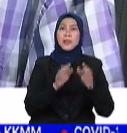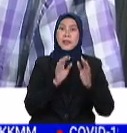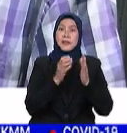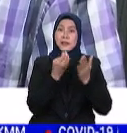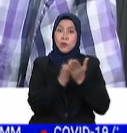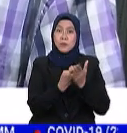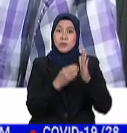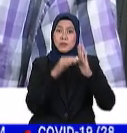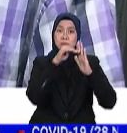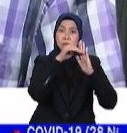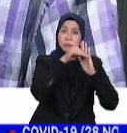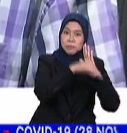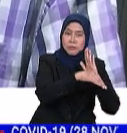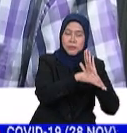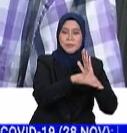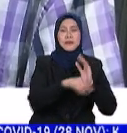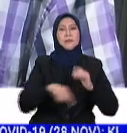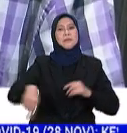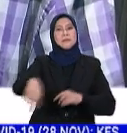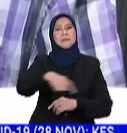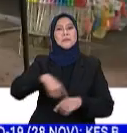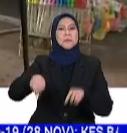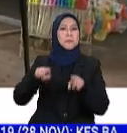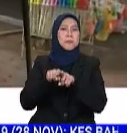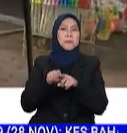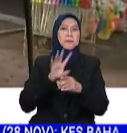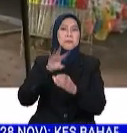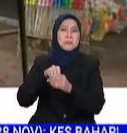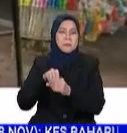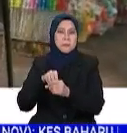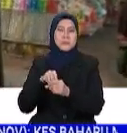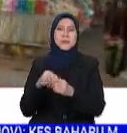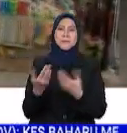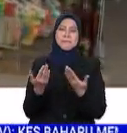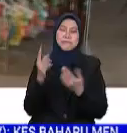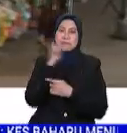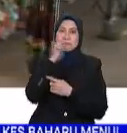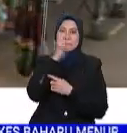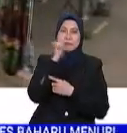menguncup, mereka ini jugalah yang menerima impak yang begitu teruk sekali.